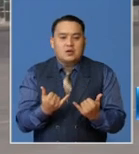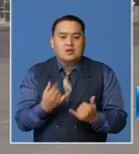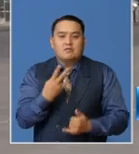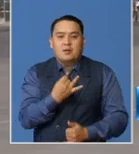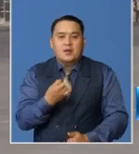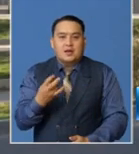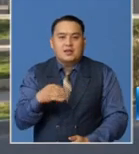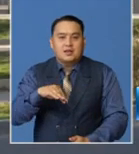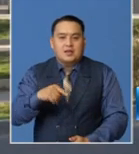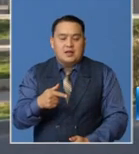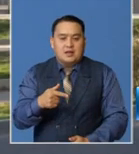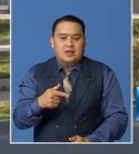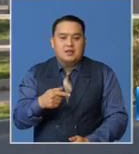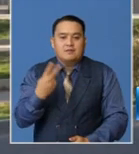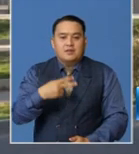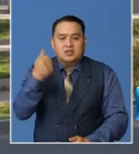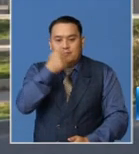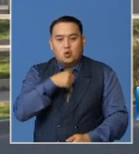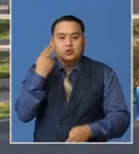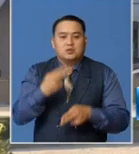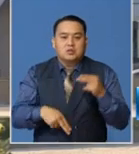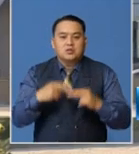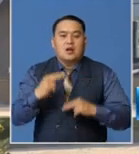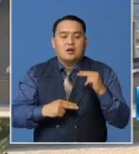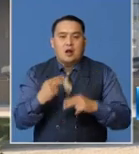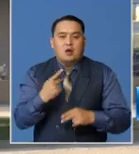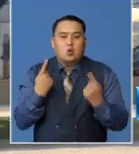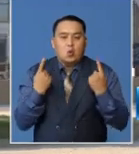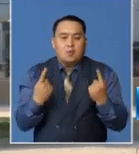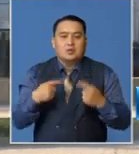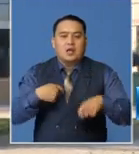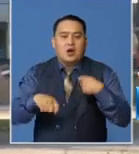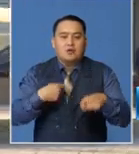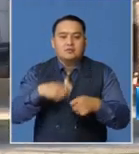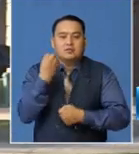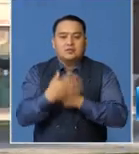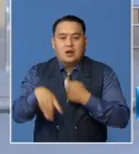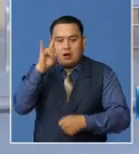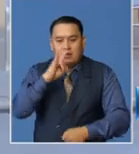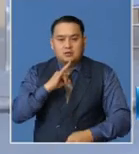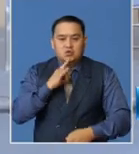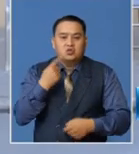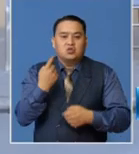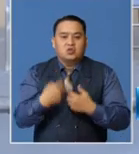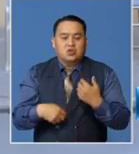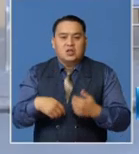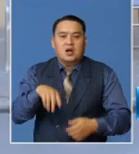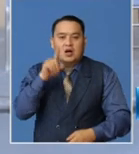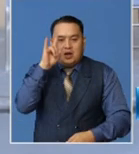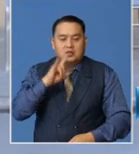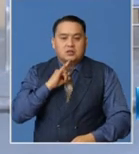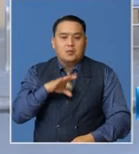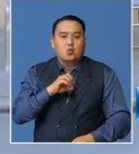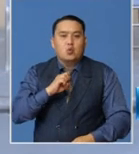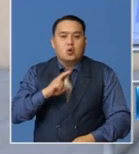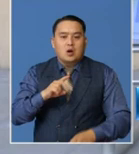с половиной миллиарда тенге 2020 году завершится строительство одного из крупнейших торговых центров на казахстанской части mcpe скарба самрук